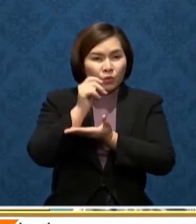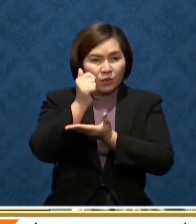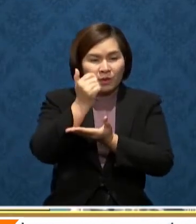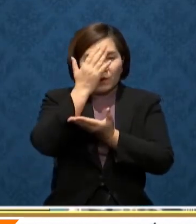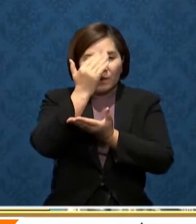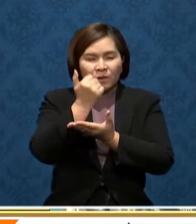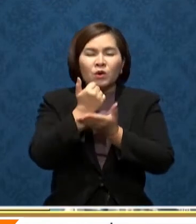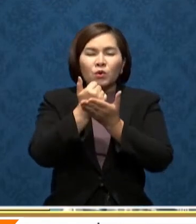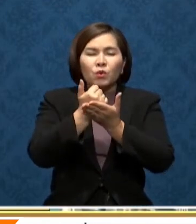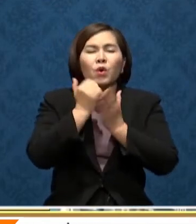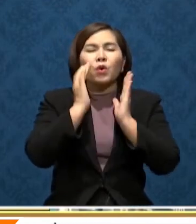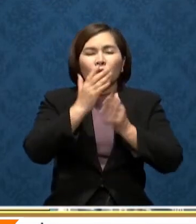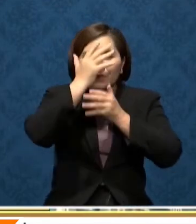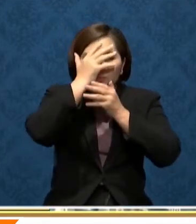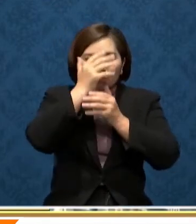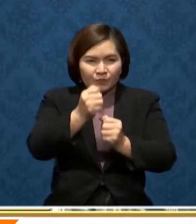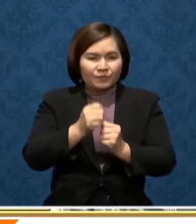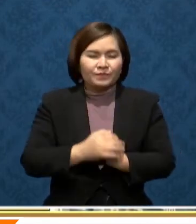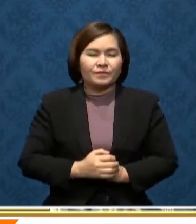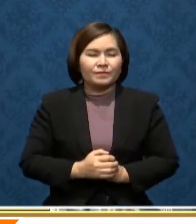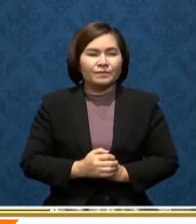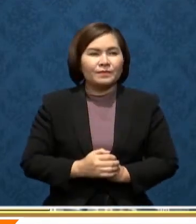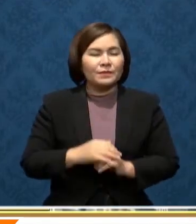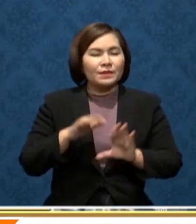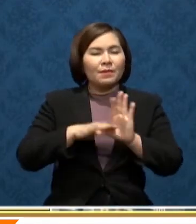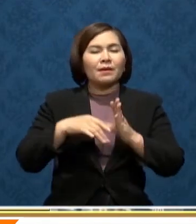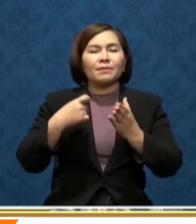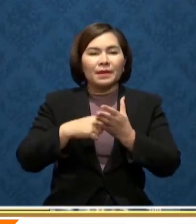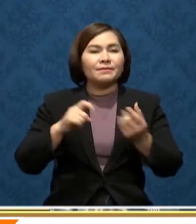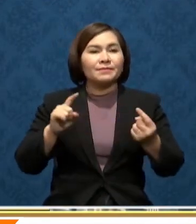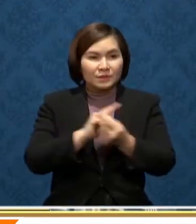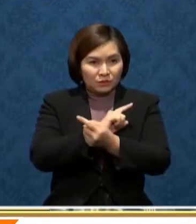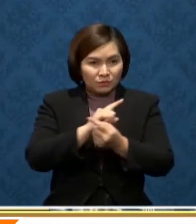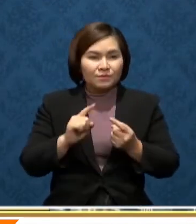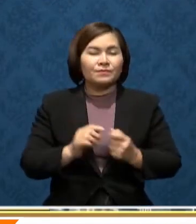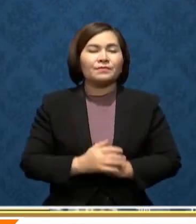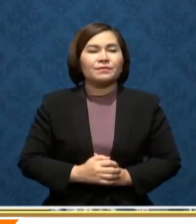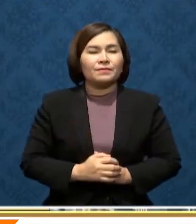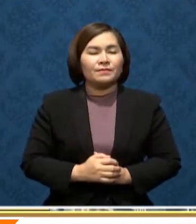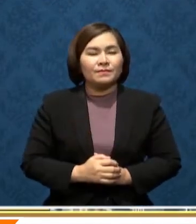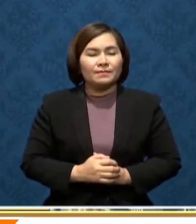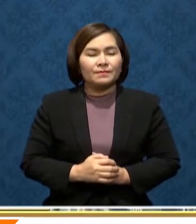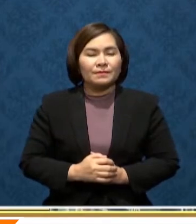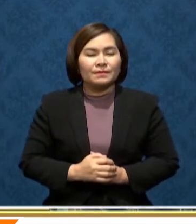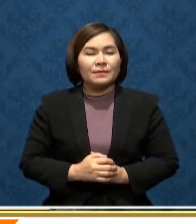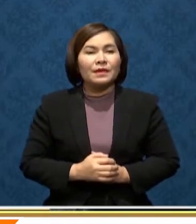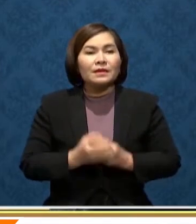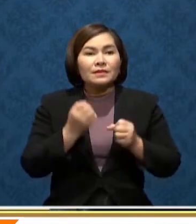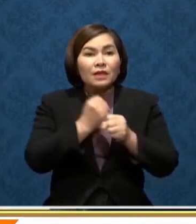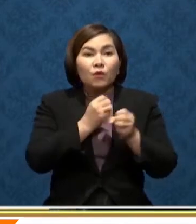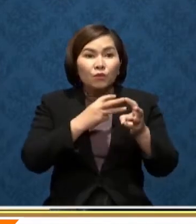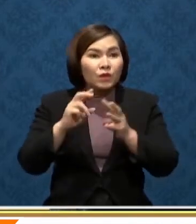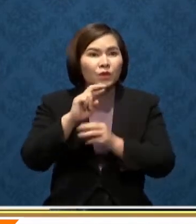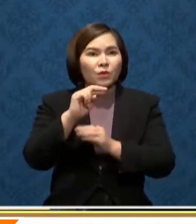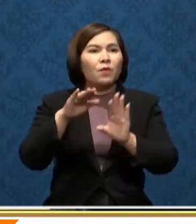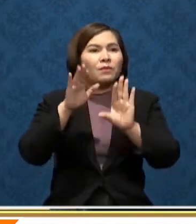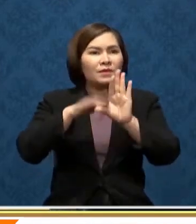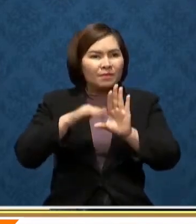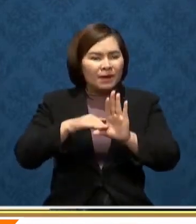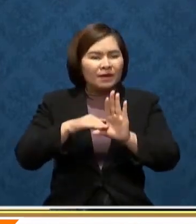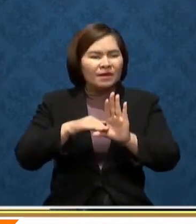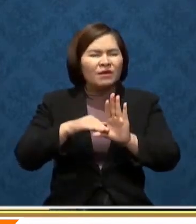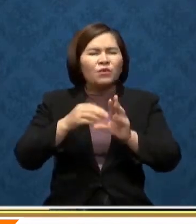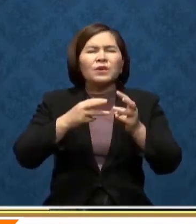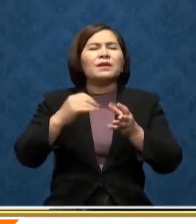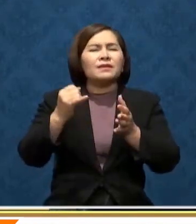การจูงใจให้ธุรกิจเข้าสู่ระบบนอกจากนี้เราควรทำระบบขึ้นทะเบียนประกันสังคมให้ง่ายขึ้น